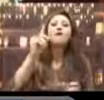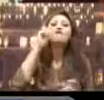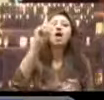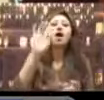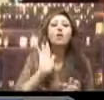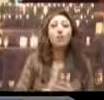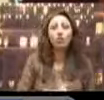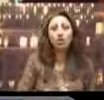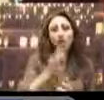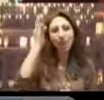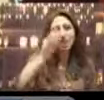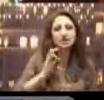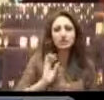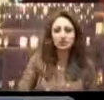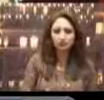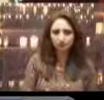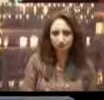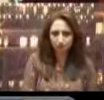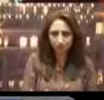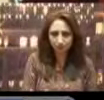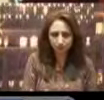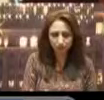قبلها كده، انا فير قوي اهو.